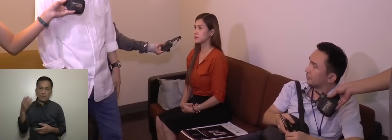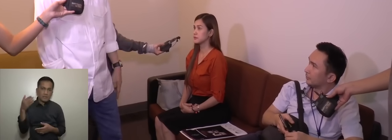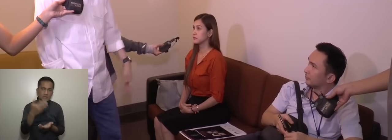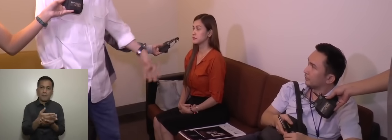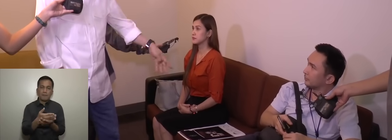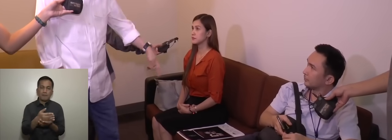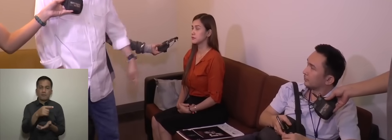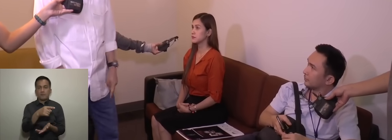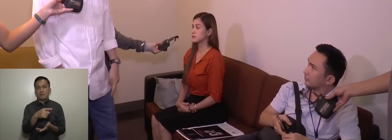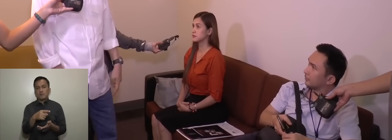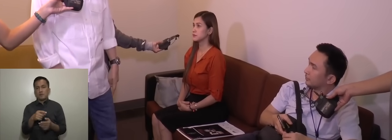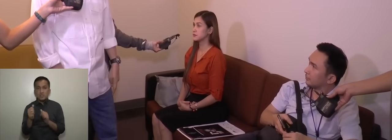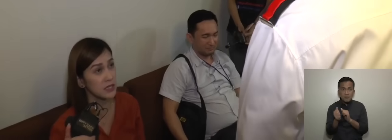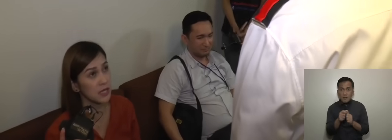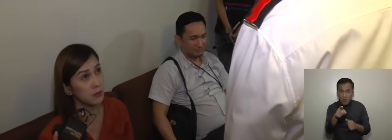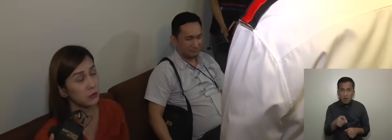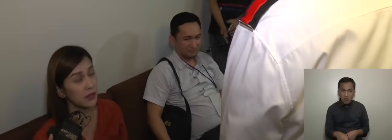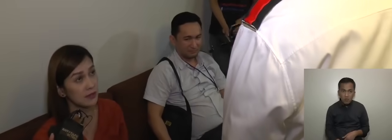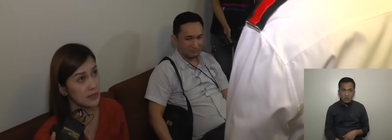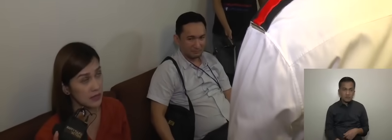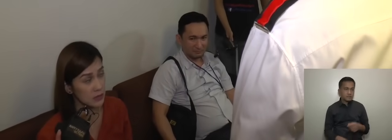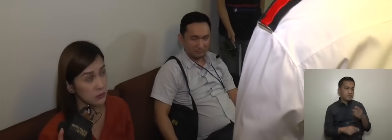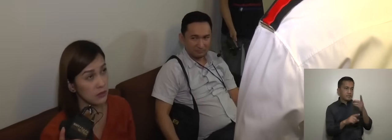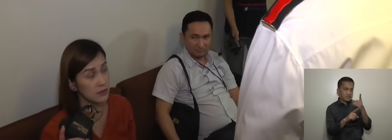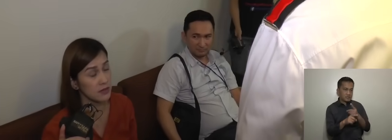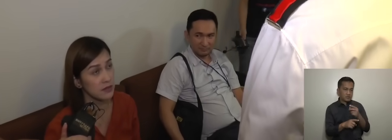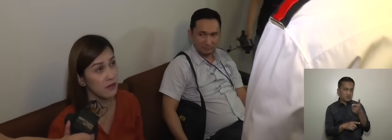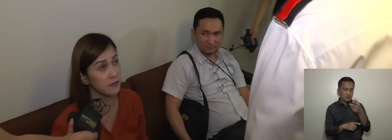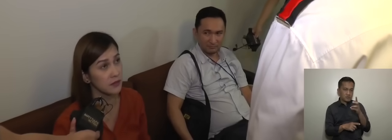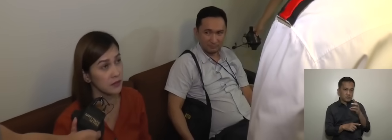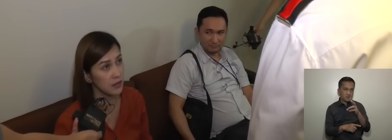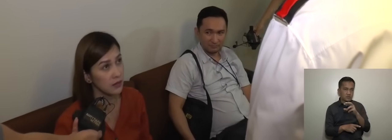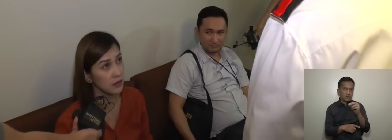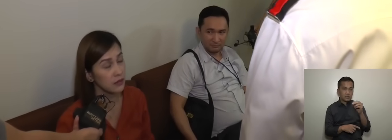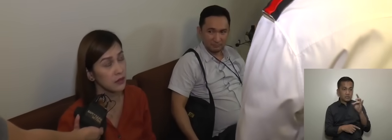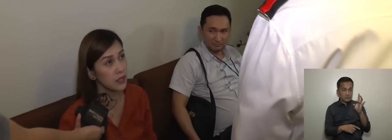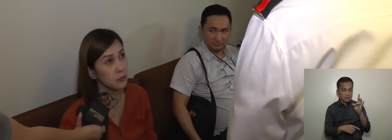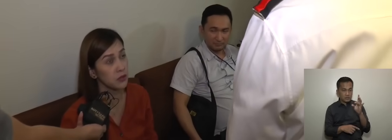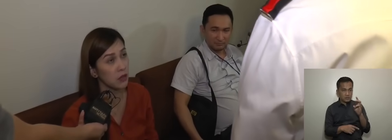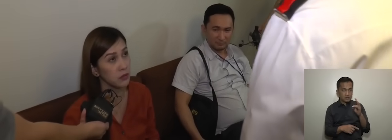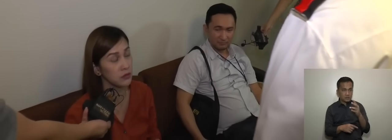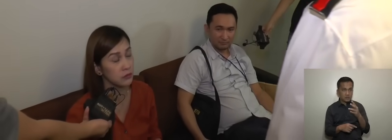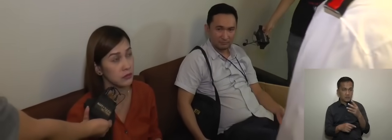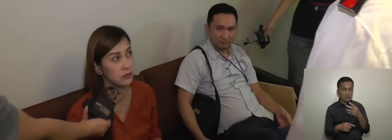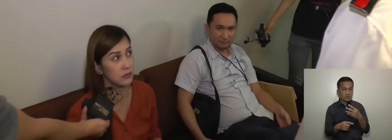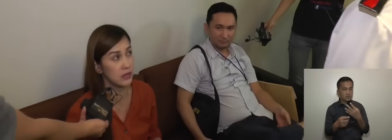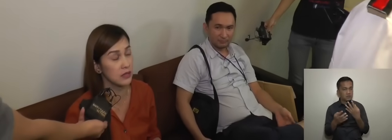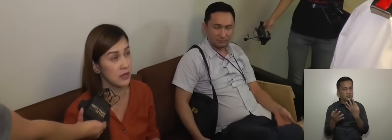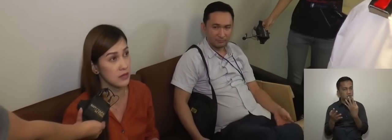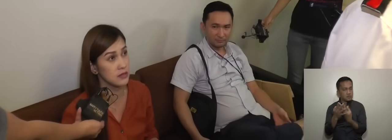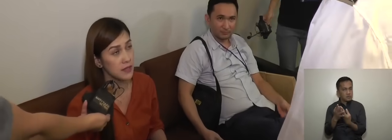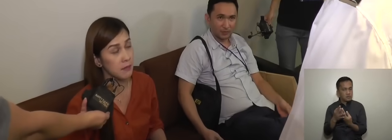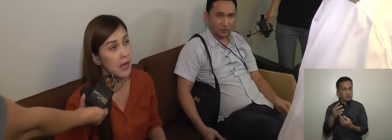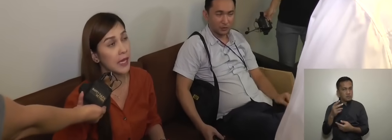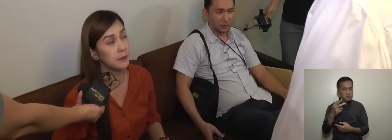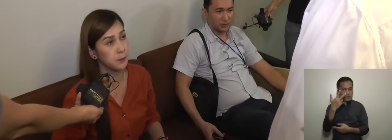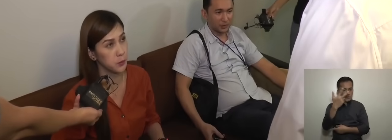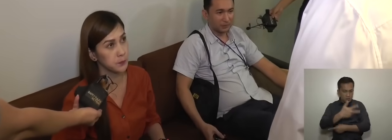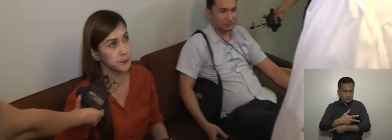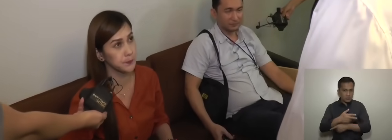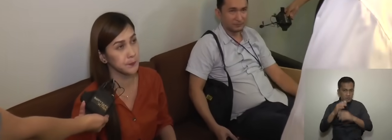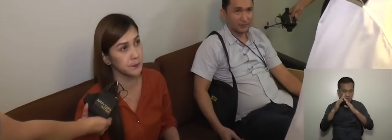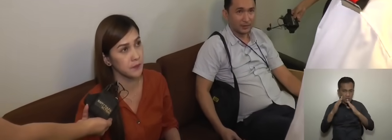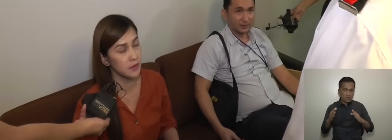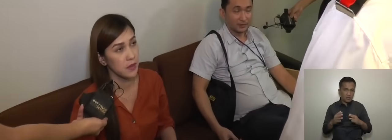na. Isinamahan mo pa. December 26, 2017, dinetain po niya ako ng 3 days sa bahay